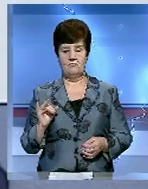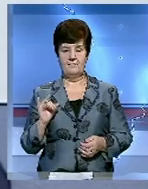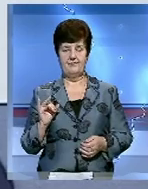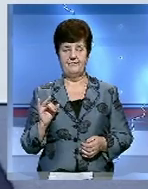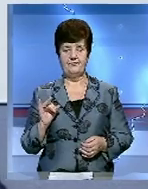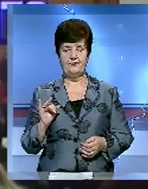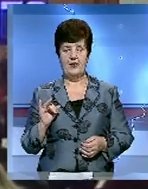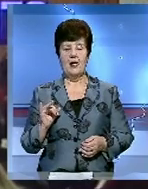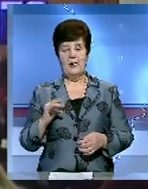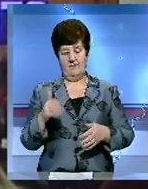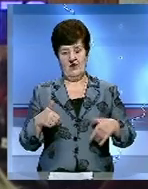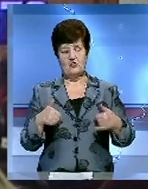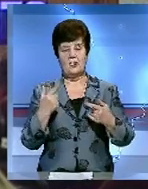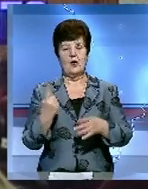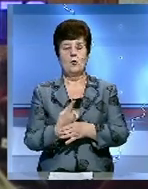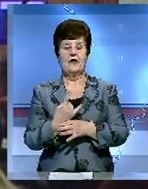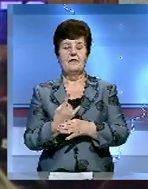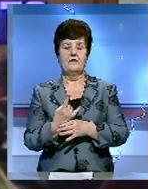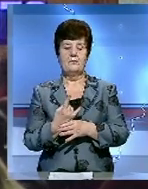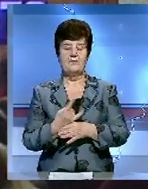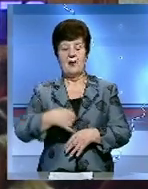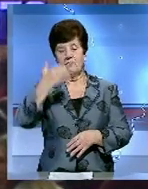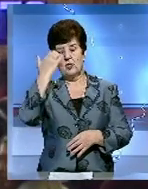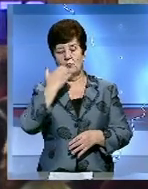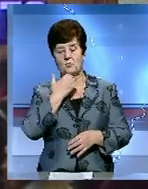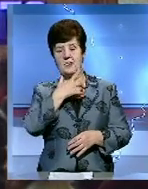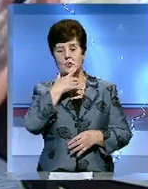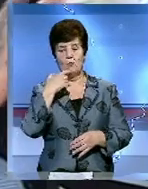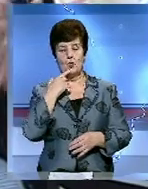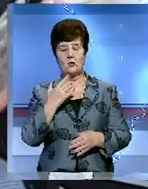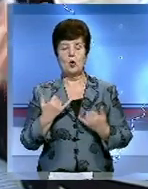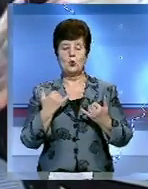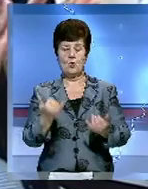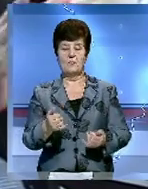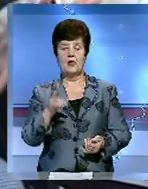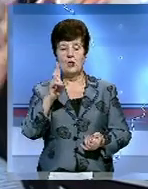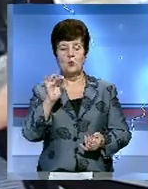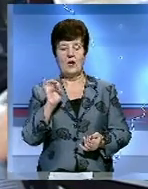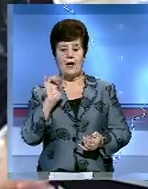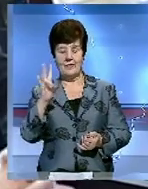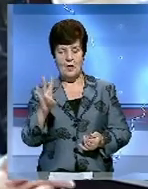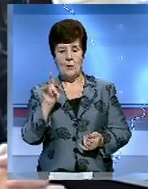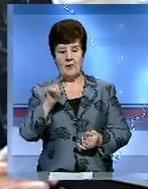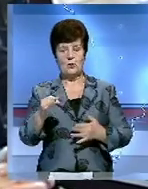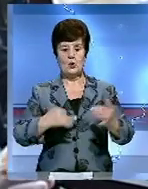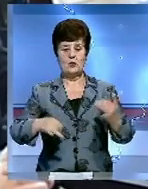felicitări încă o dată. Vă mulțumim mult, domnul Țurcanu, pentru discurs.